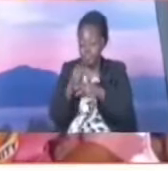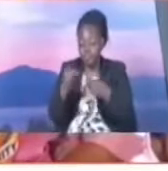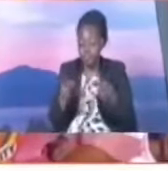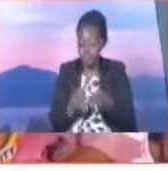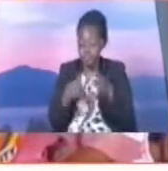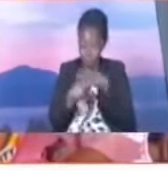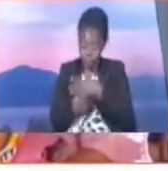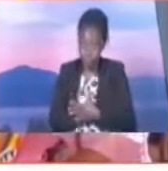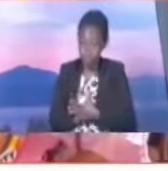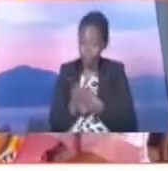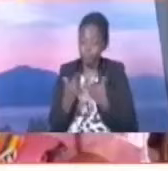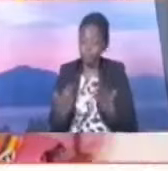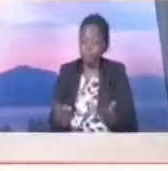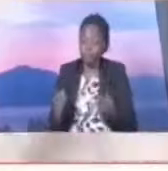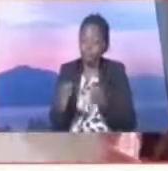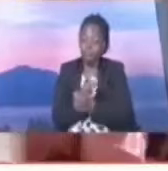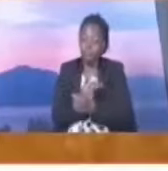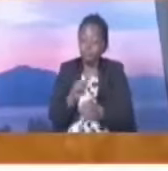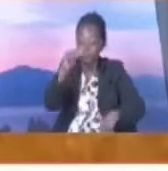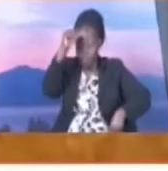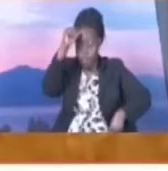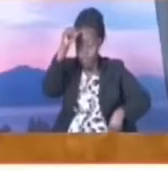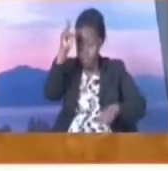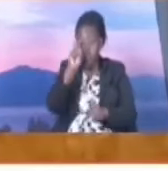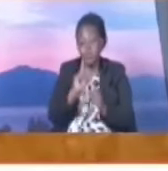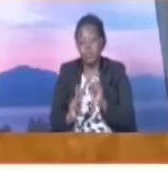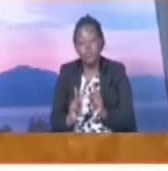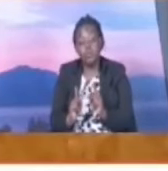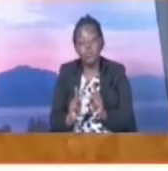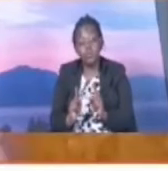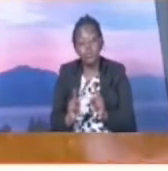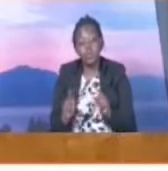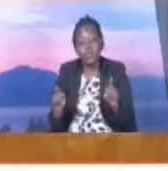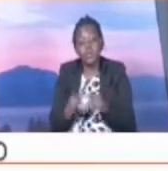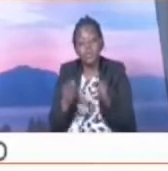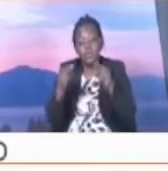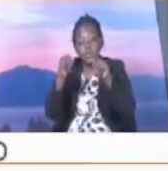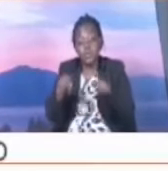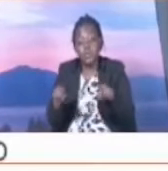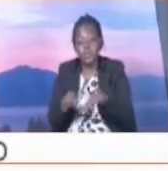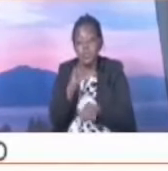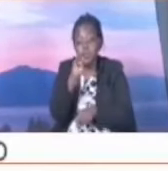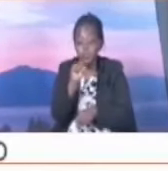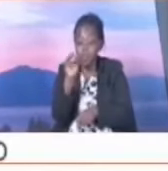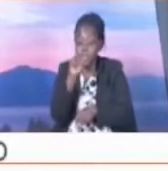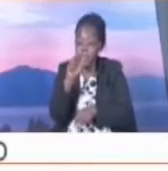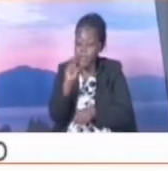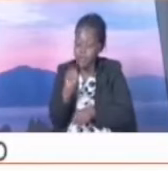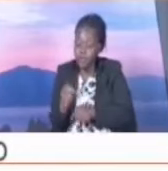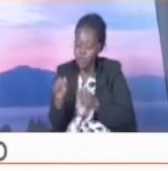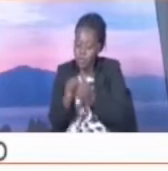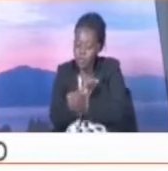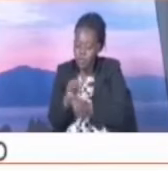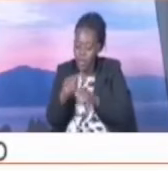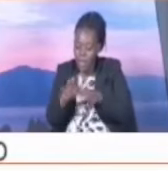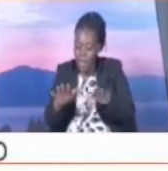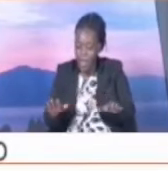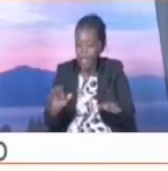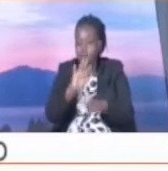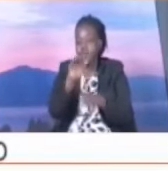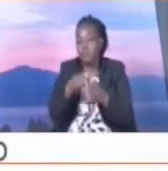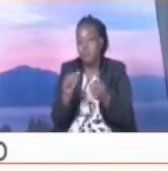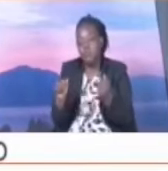n'ennono obutasaanyizibwa oba nakigwanyize kireme kubanga ekibadde olwaleero nga amasiro gonna gasaanawo ettaka ly'embiri zonna lisaanawo ate nga